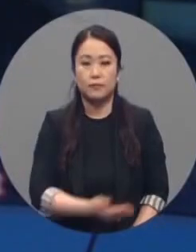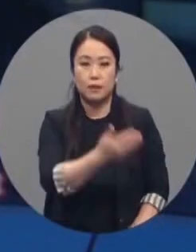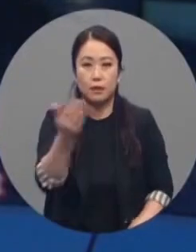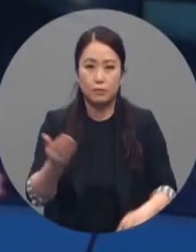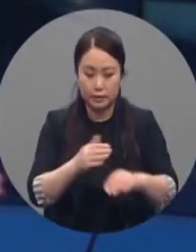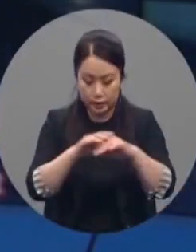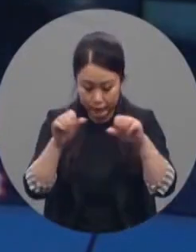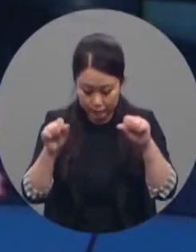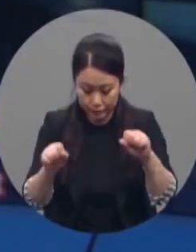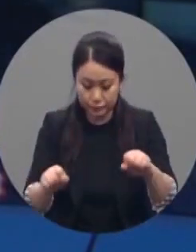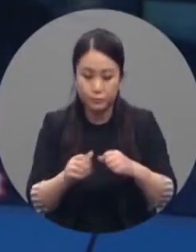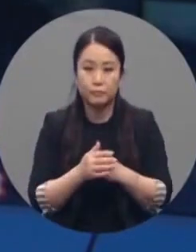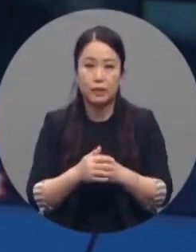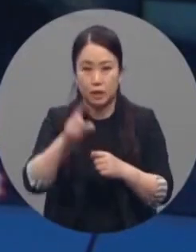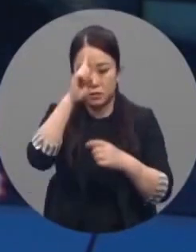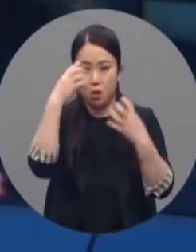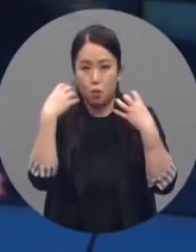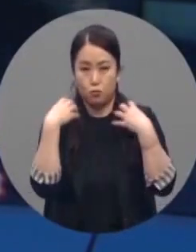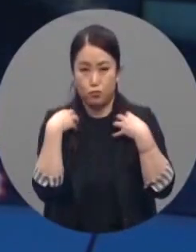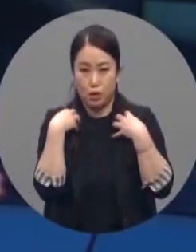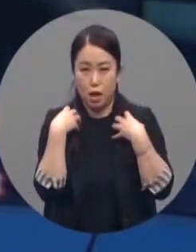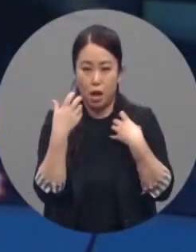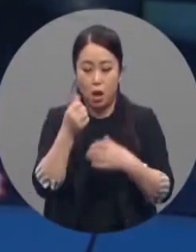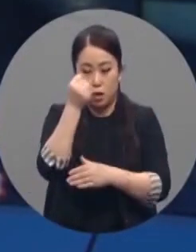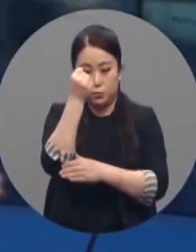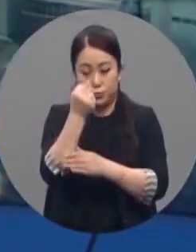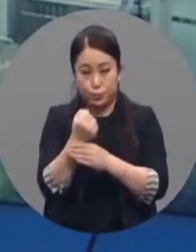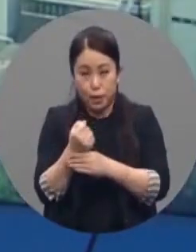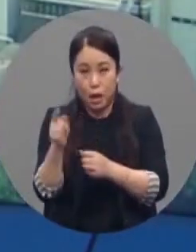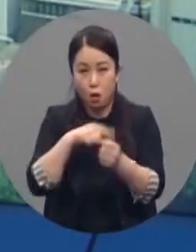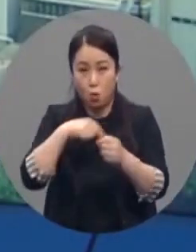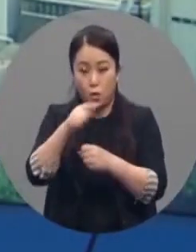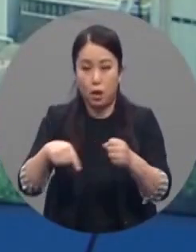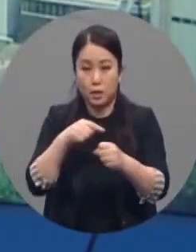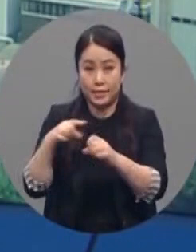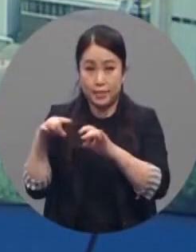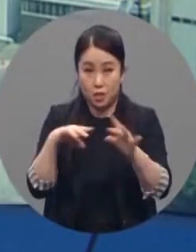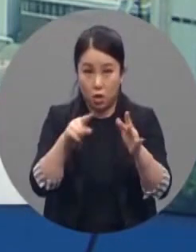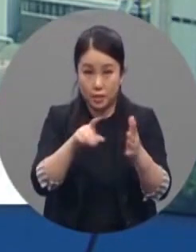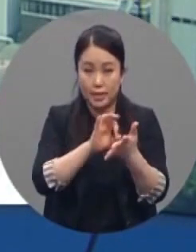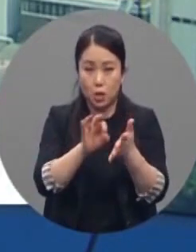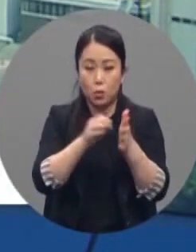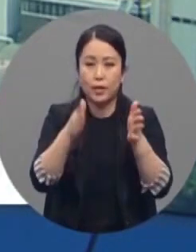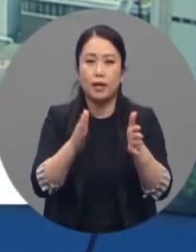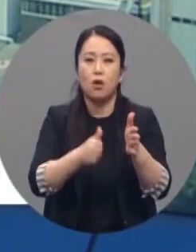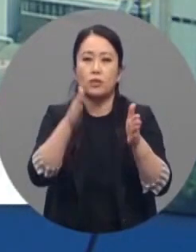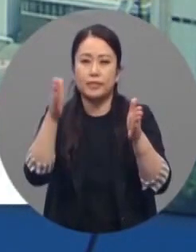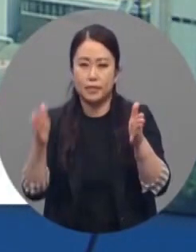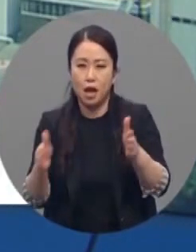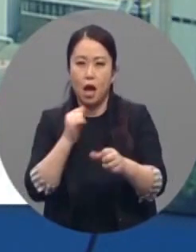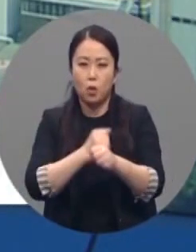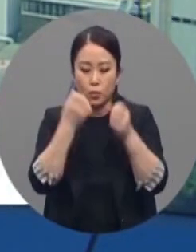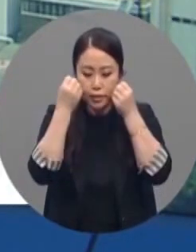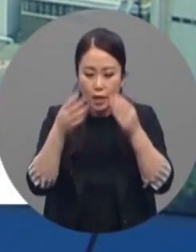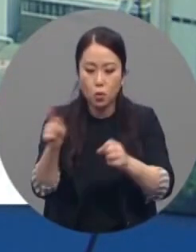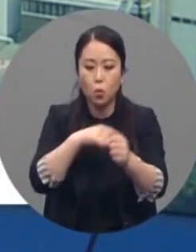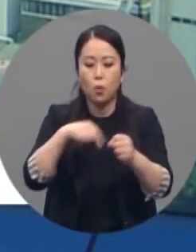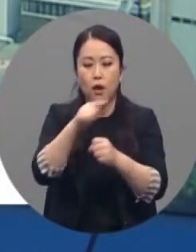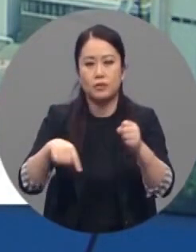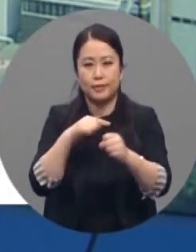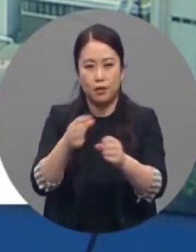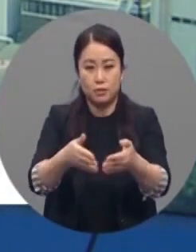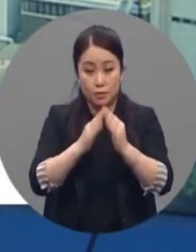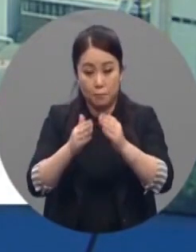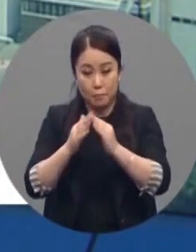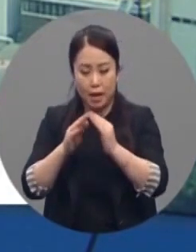여러분 안녕하십니까 정부가 노후원전의 수명을 연장하고 신규 원전을 계속 짓겠다며 원전 확대정책을 펴고